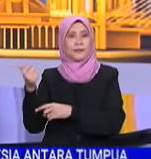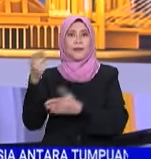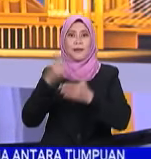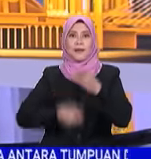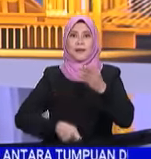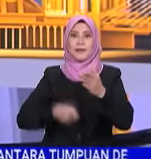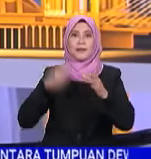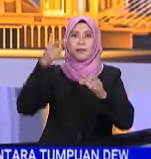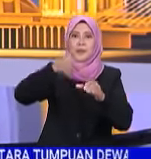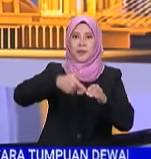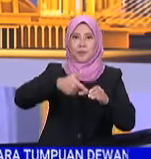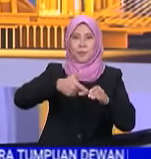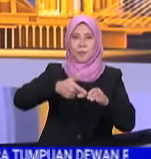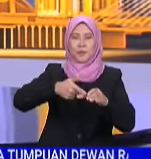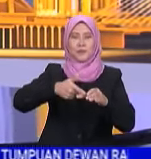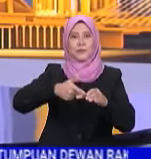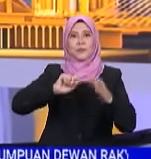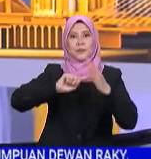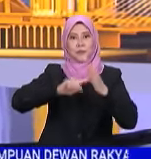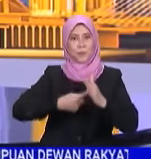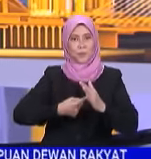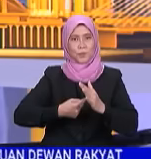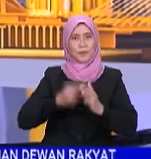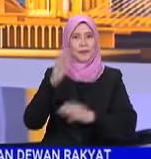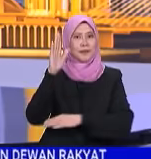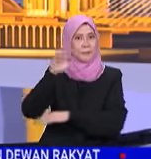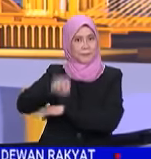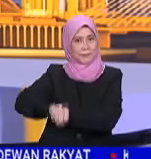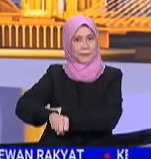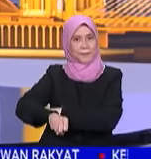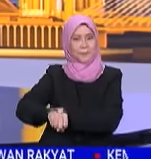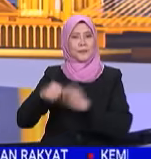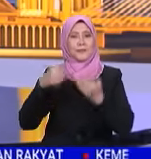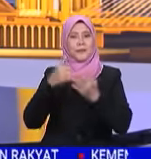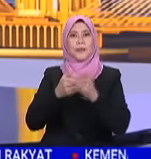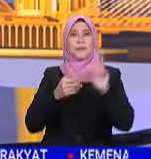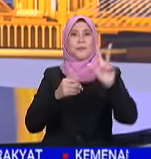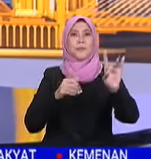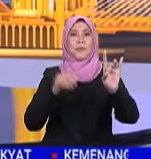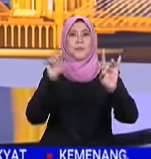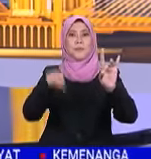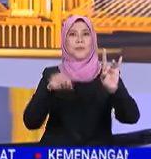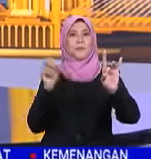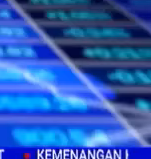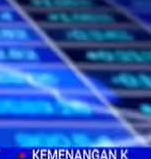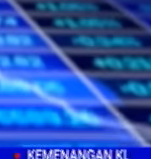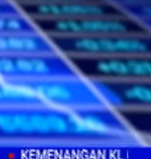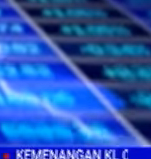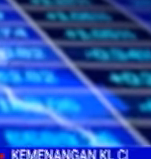harga runcit petrol dan diesel berkuat kuasa tengah malam ini hingga 8 disember